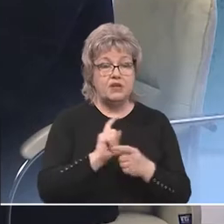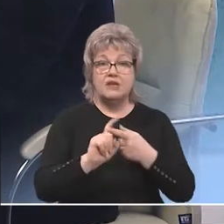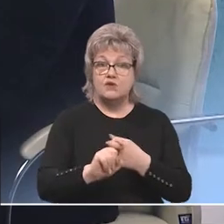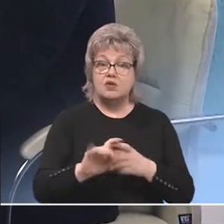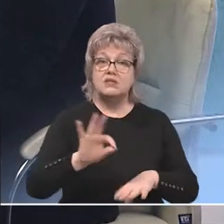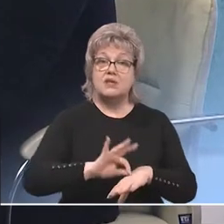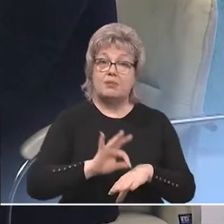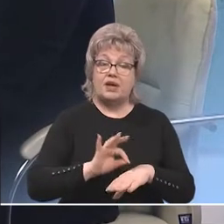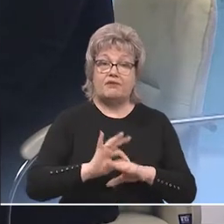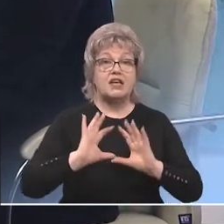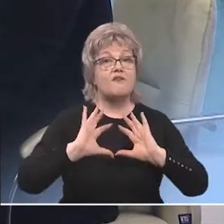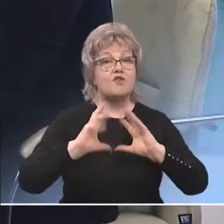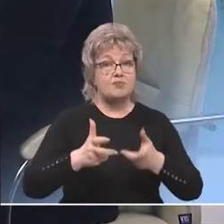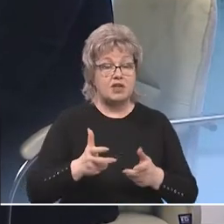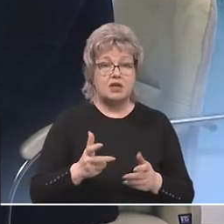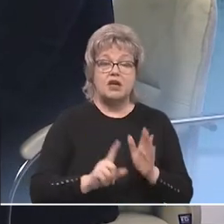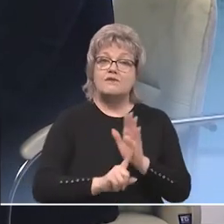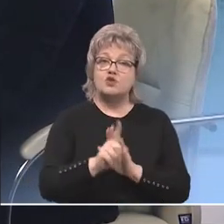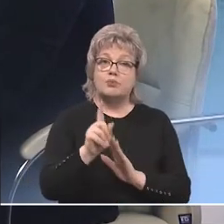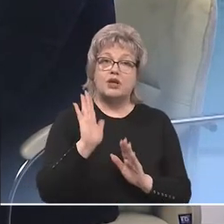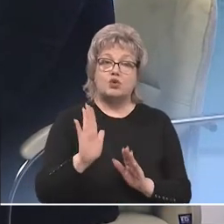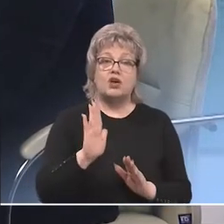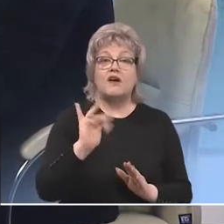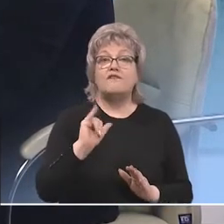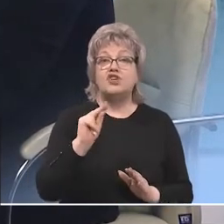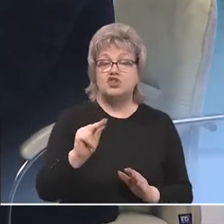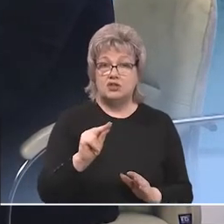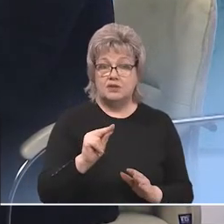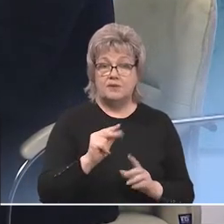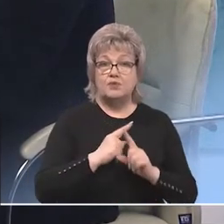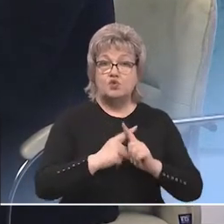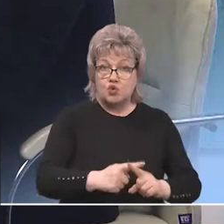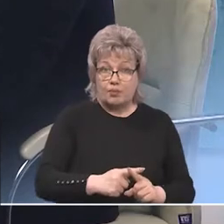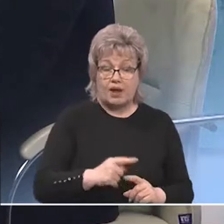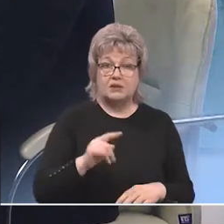инфекционных заболеваний в мире, уступает, наверное, только ВИЧ-инфекции. И